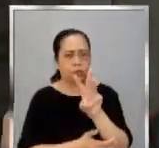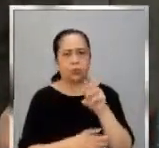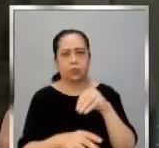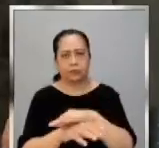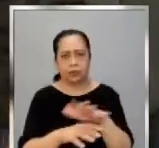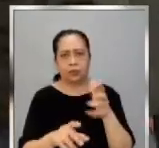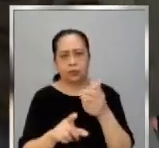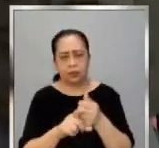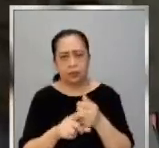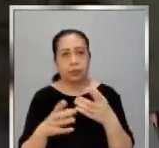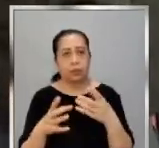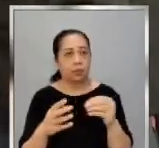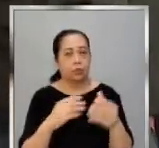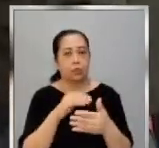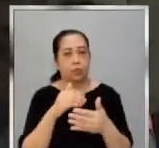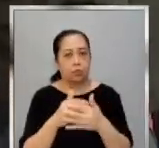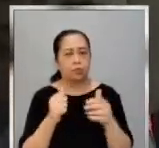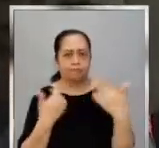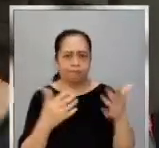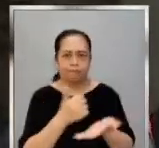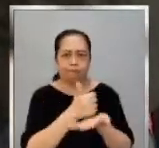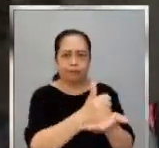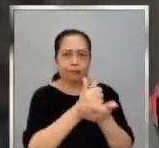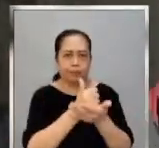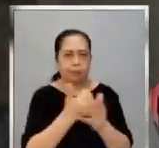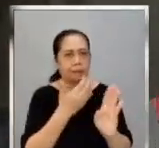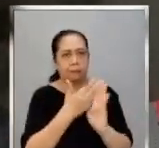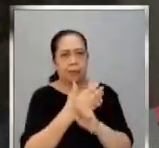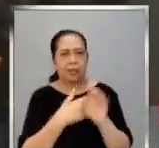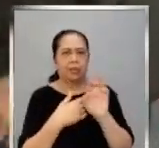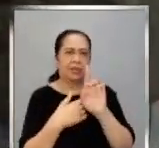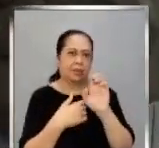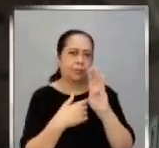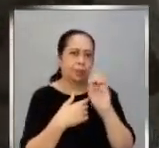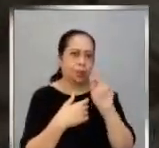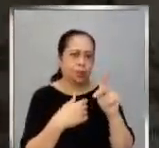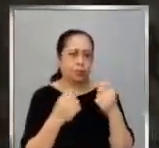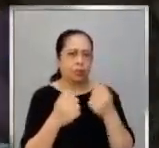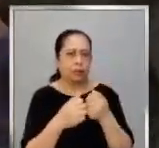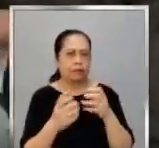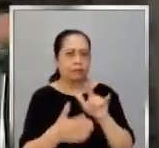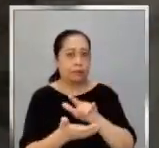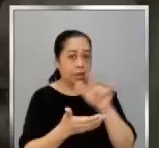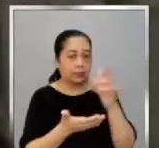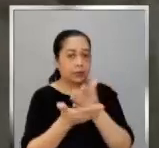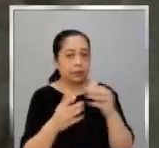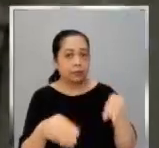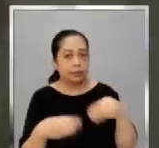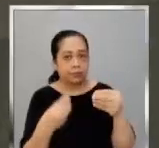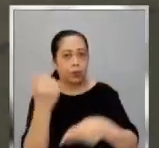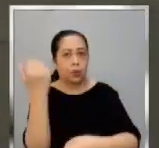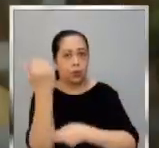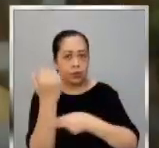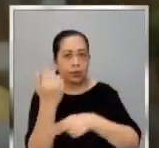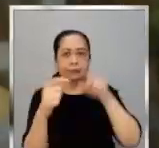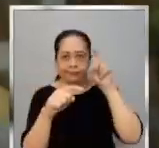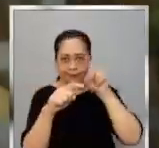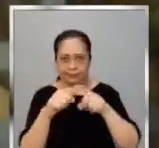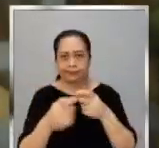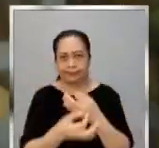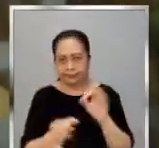at lahat daw ito ay natulungan nila na makapag-rebook ng flights. Yung iba raw ay nabigyan pa nila ng hotel accommodation.